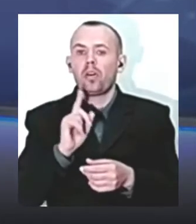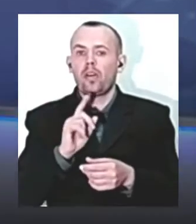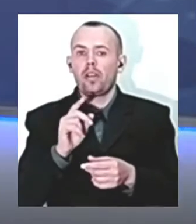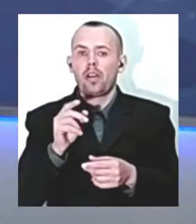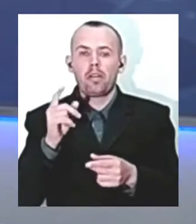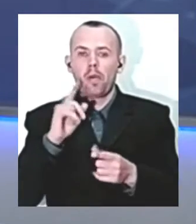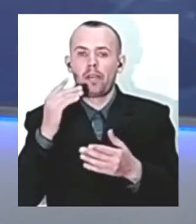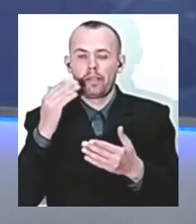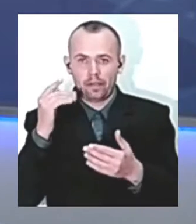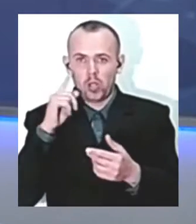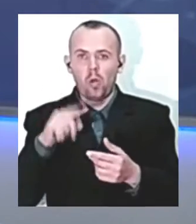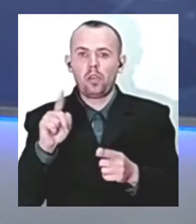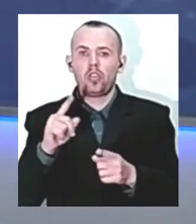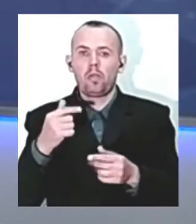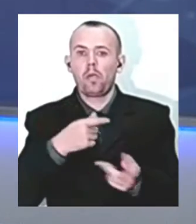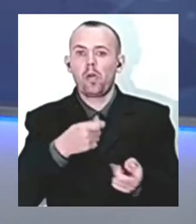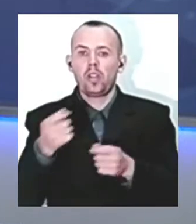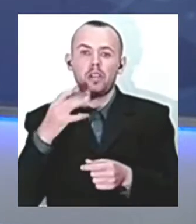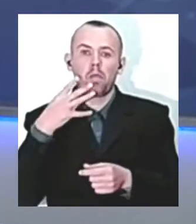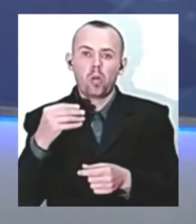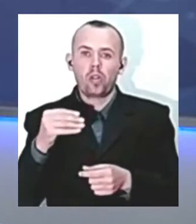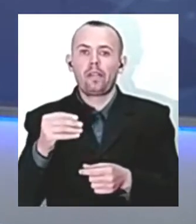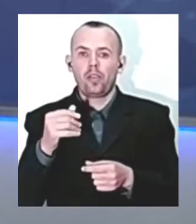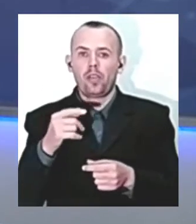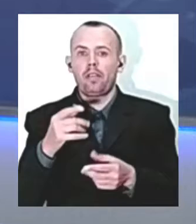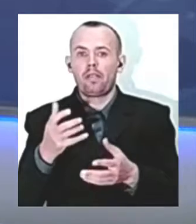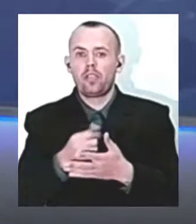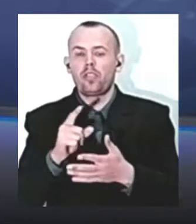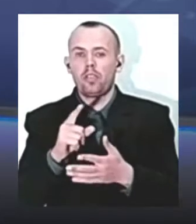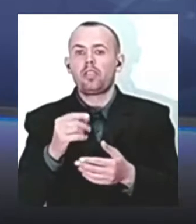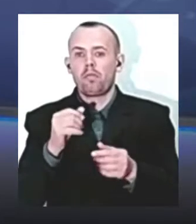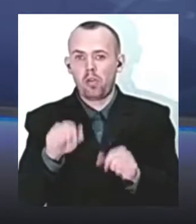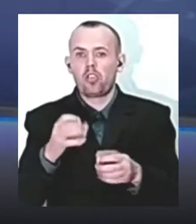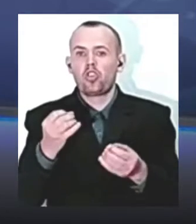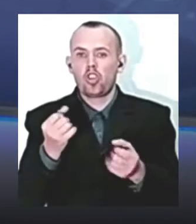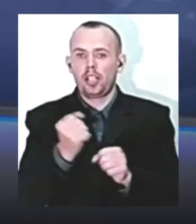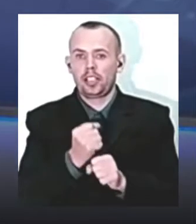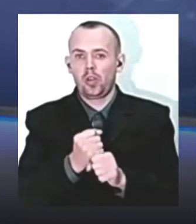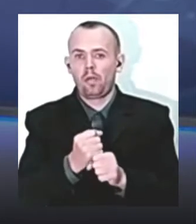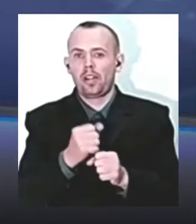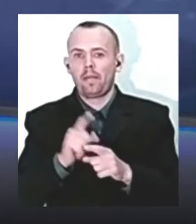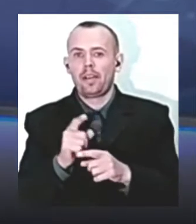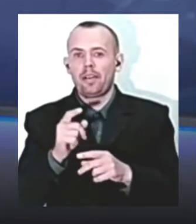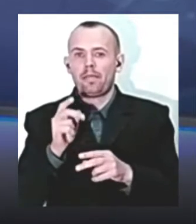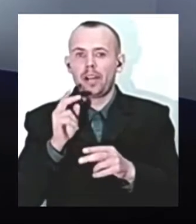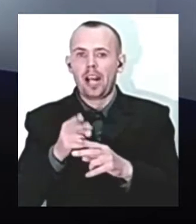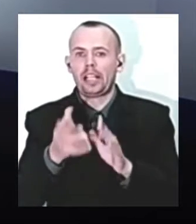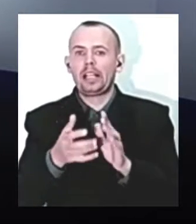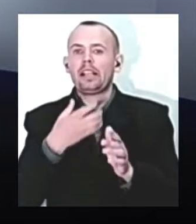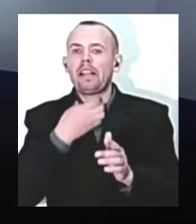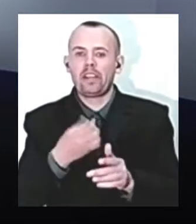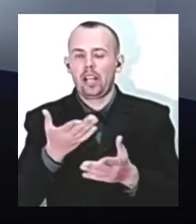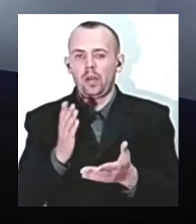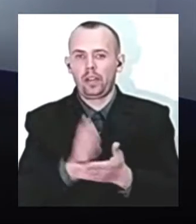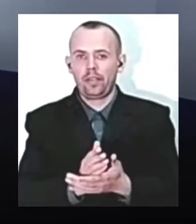що була поставка з Молдови, і домовляються, щоб можливо ще зробити, щоб перекрити цей дефіцит, який є.